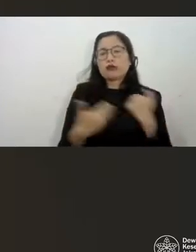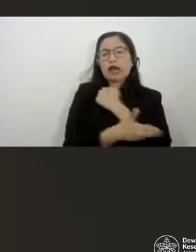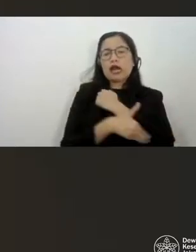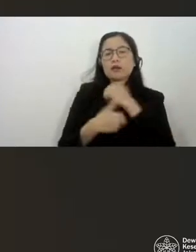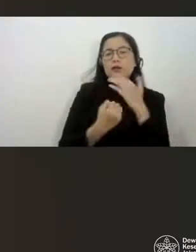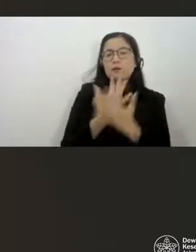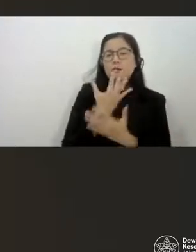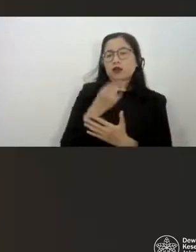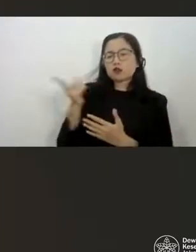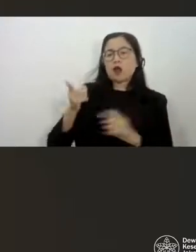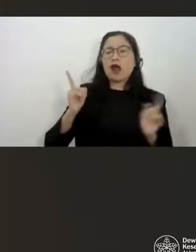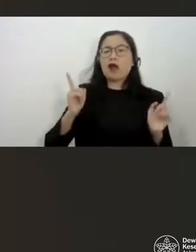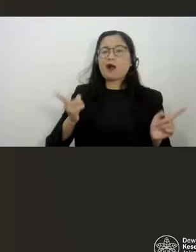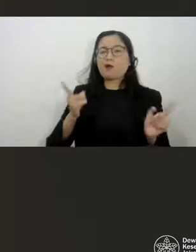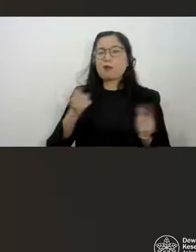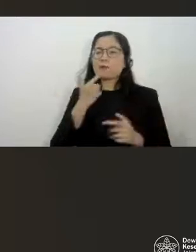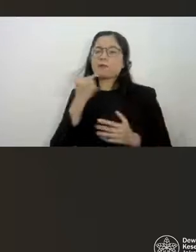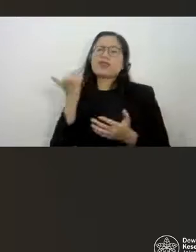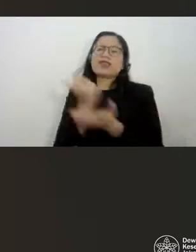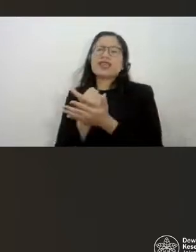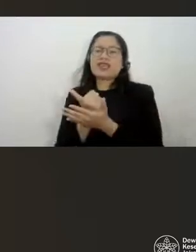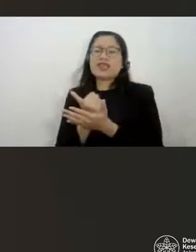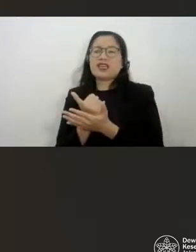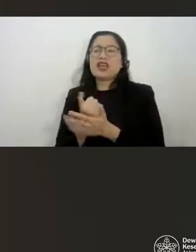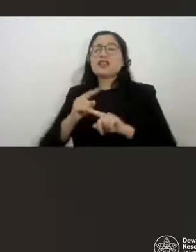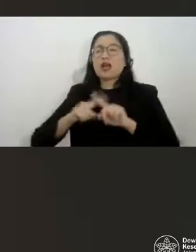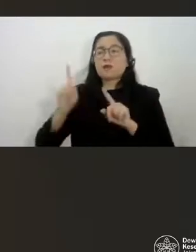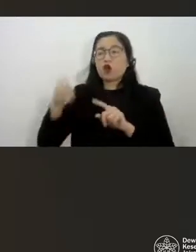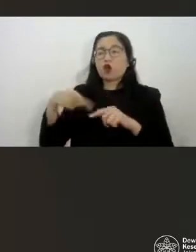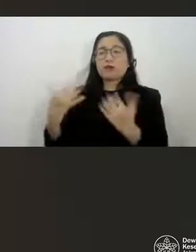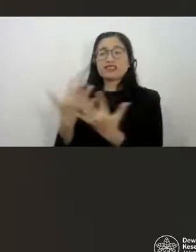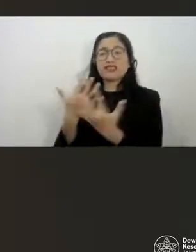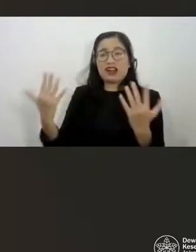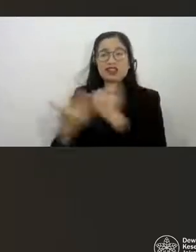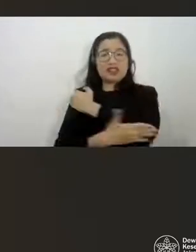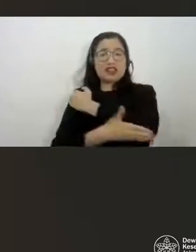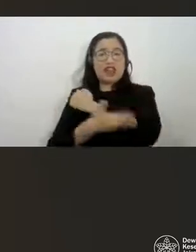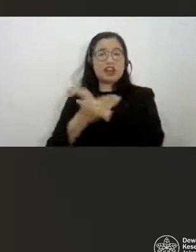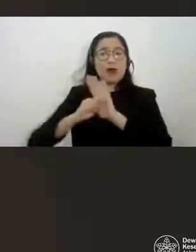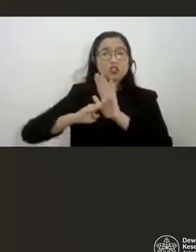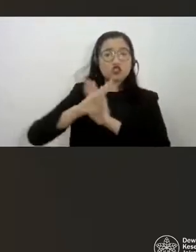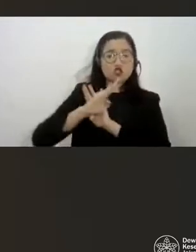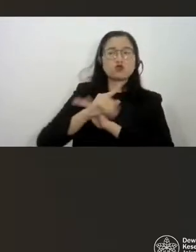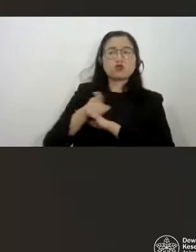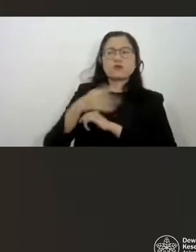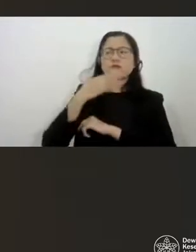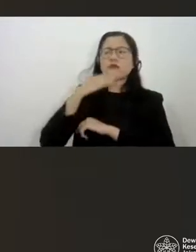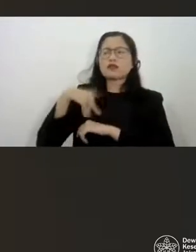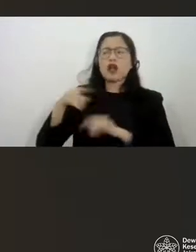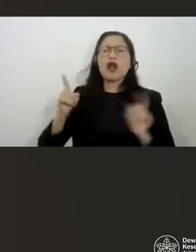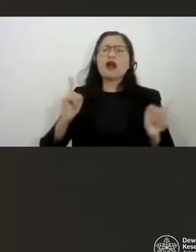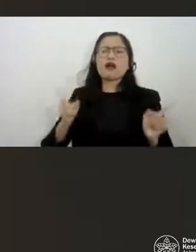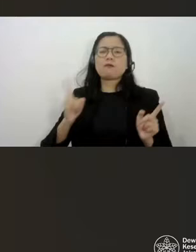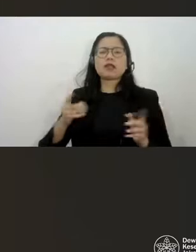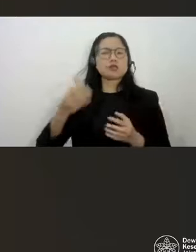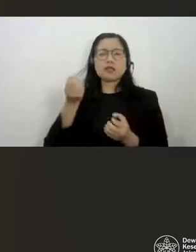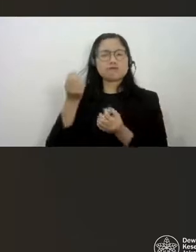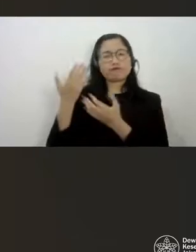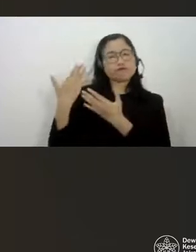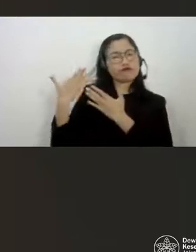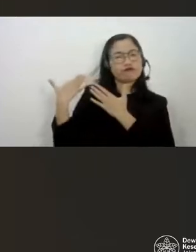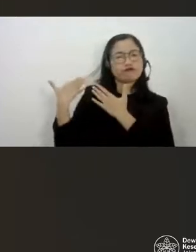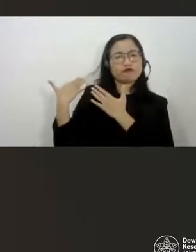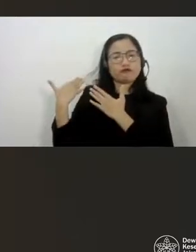dalam kehidupan. Sebaliknya, masyarakat di negara-negara maju cenderung mengabaikan agama. Tingkat